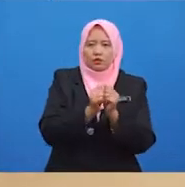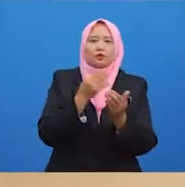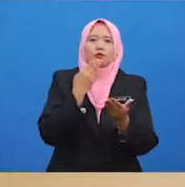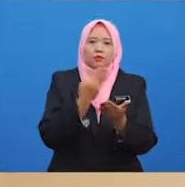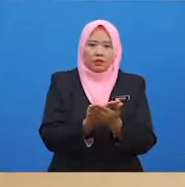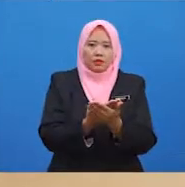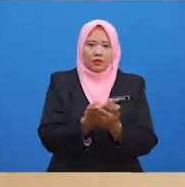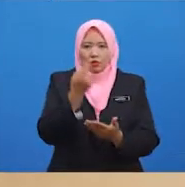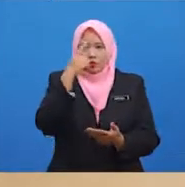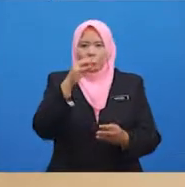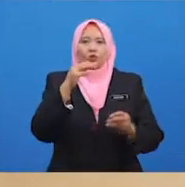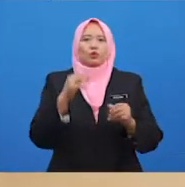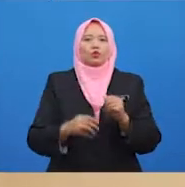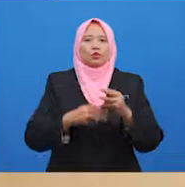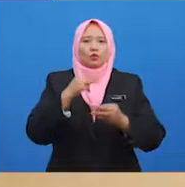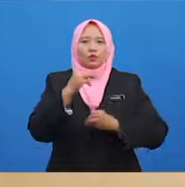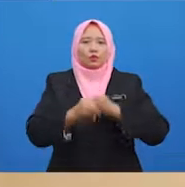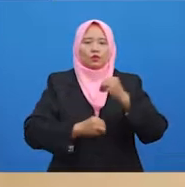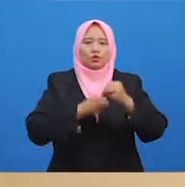dan keamanan sejagat.